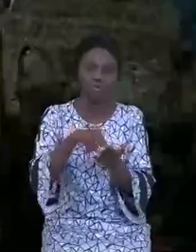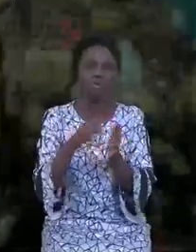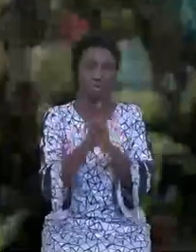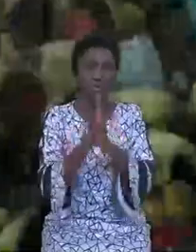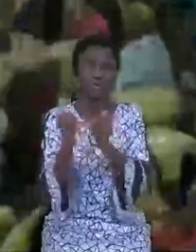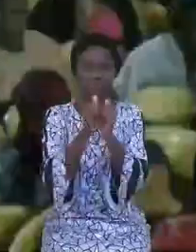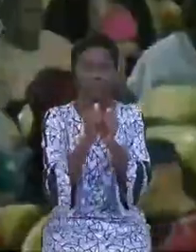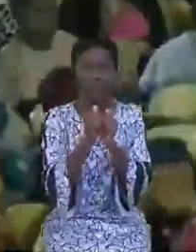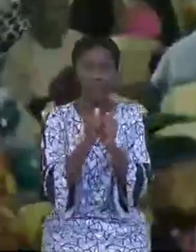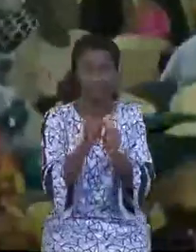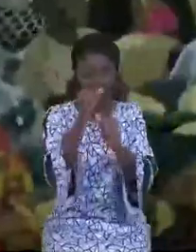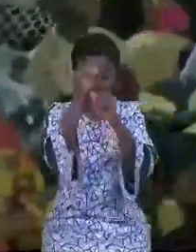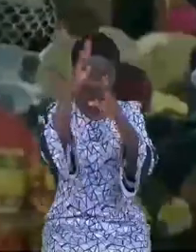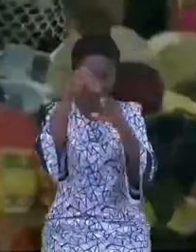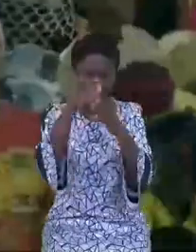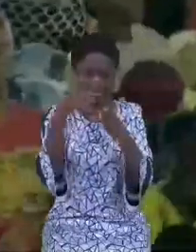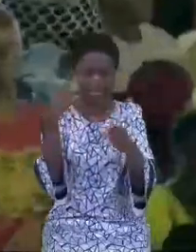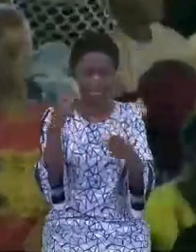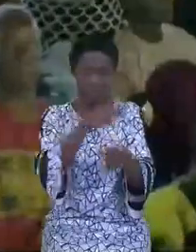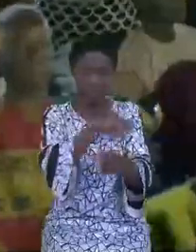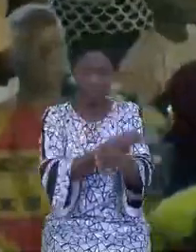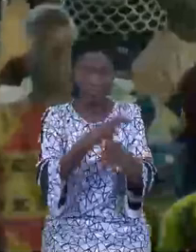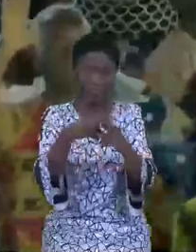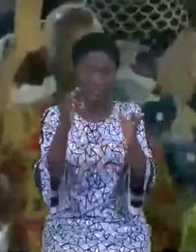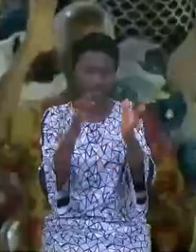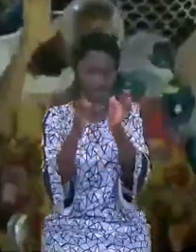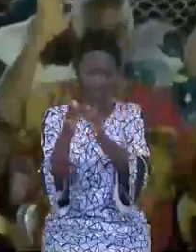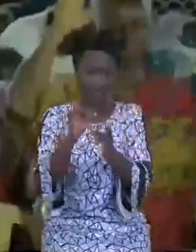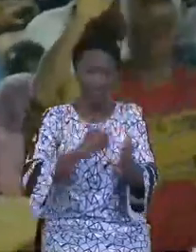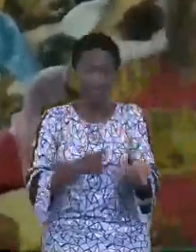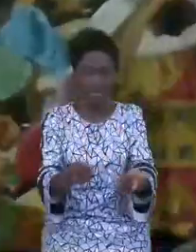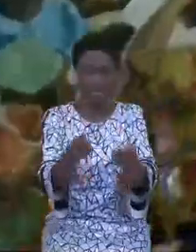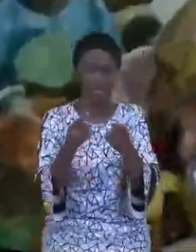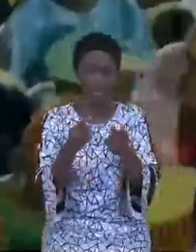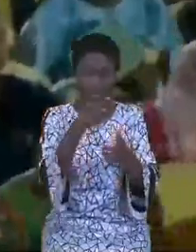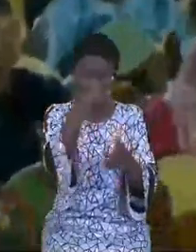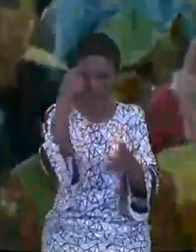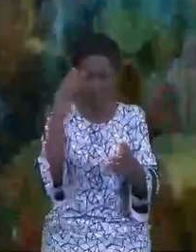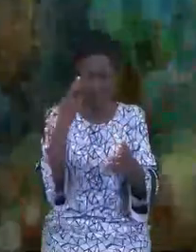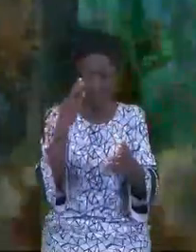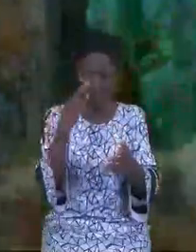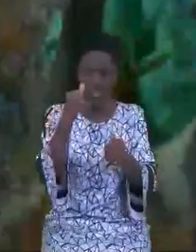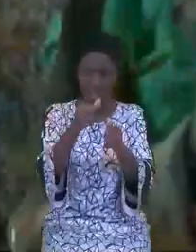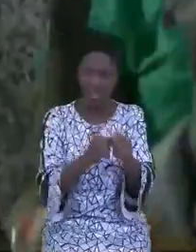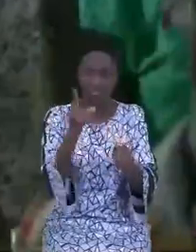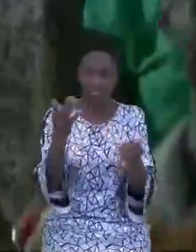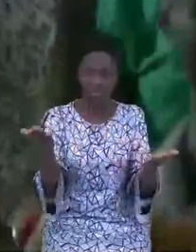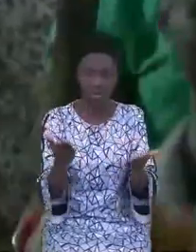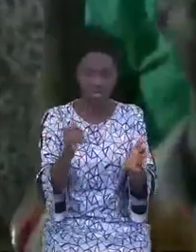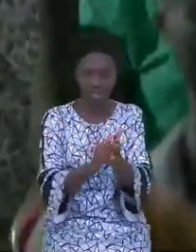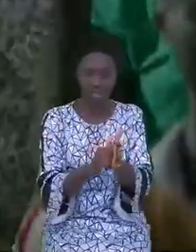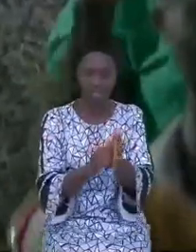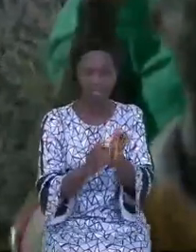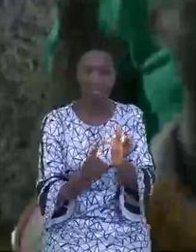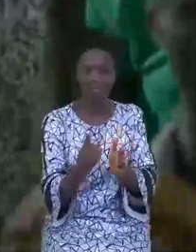Prions ensemble maintenant. Père, au nom puissant de Jésus, je viens au nom de tous ceux qui indiquent qu'ils